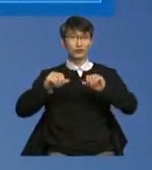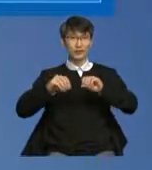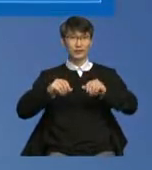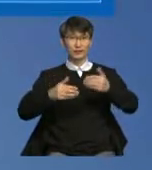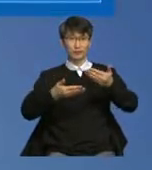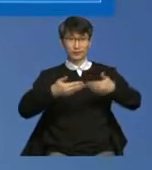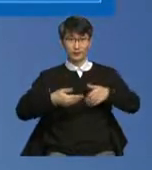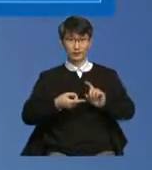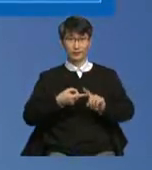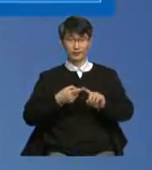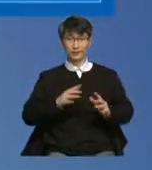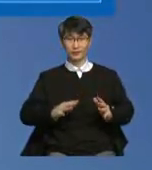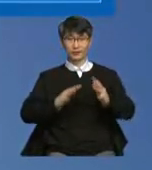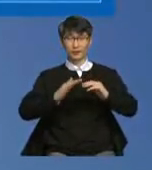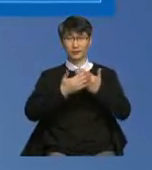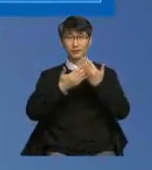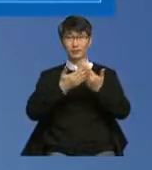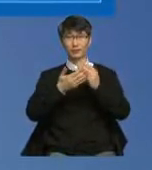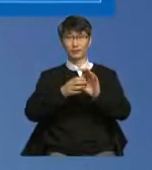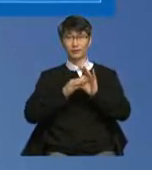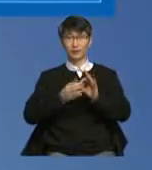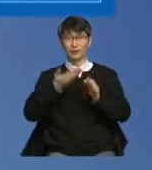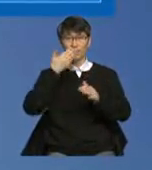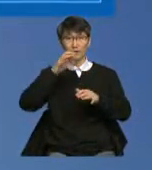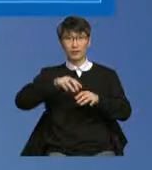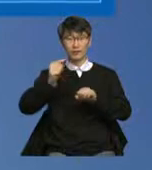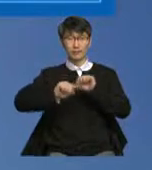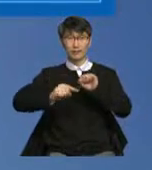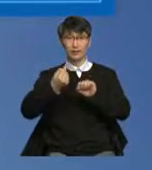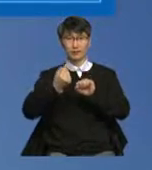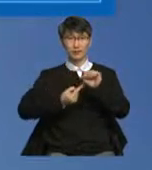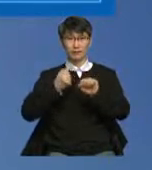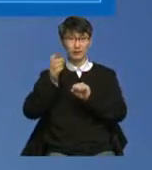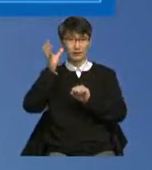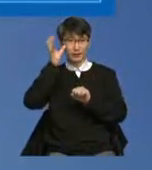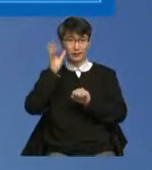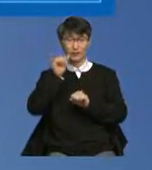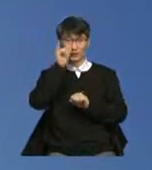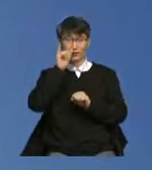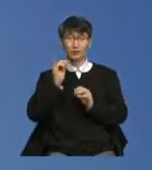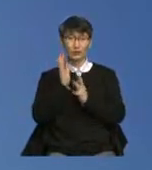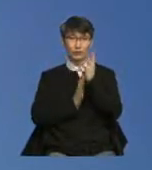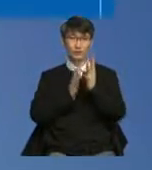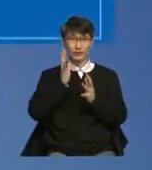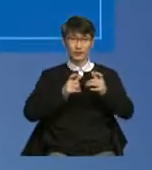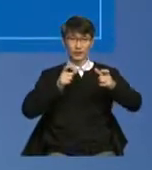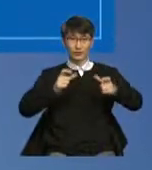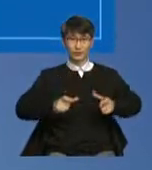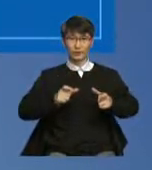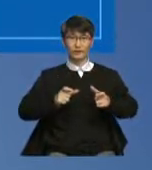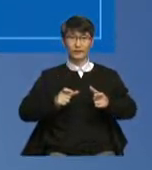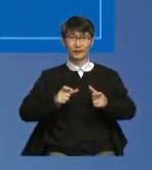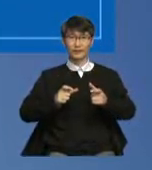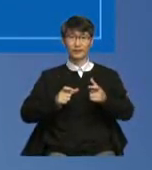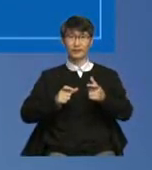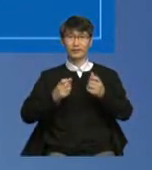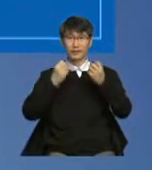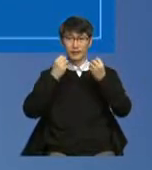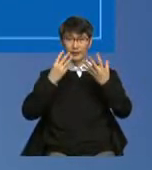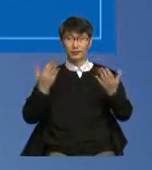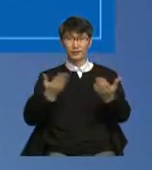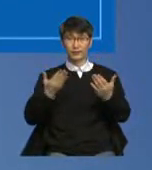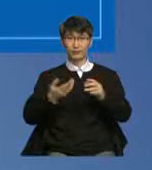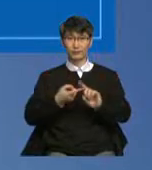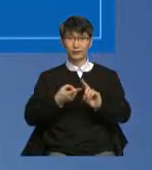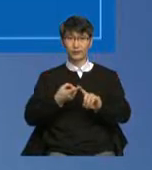도시 개발을 통한 의정부 100년 먹거리 완성을 필두로 녹색 생태 도시 일환인 더 그린 앤 뷰티 시티